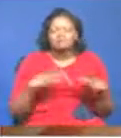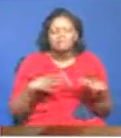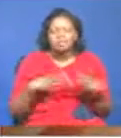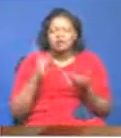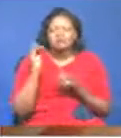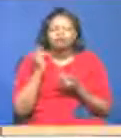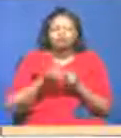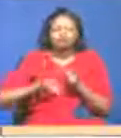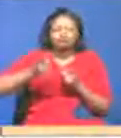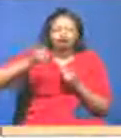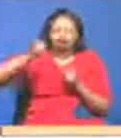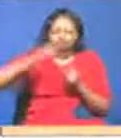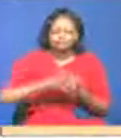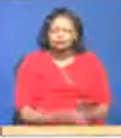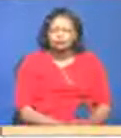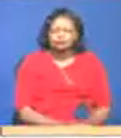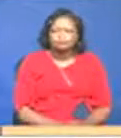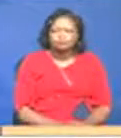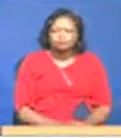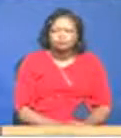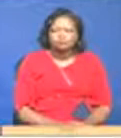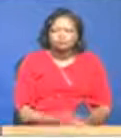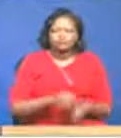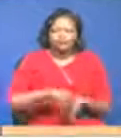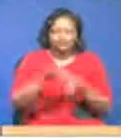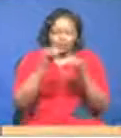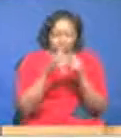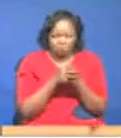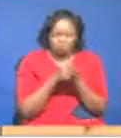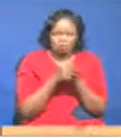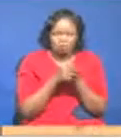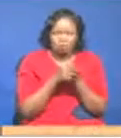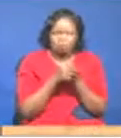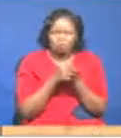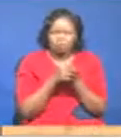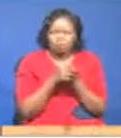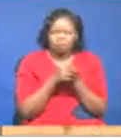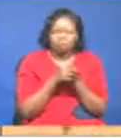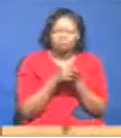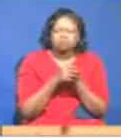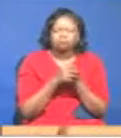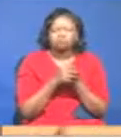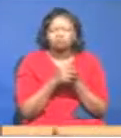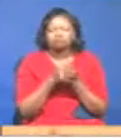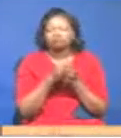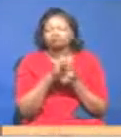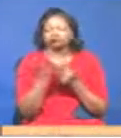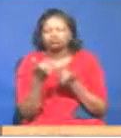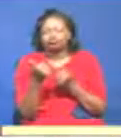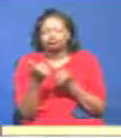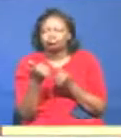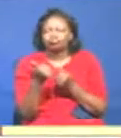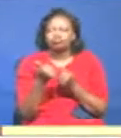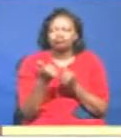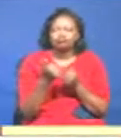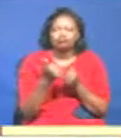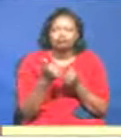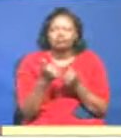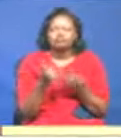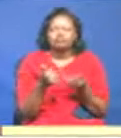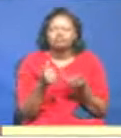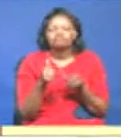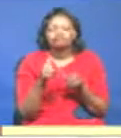kuongezeka. Kulingana na halmashauri ya kitaifa ya kabiliana na ukame nchini, kaunti ya Isiolo ni miongoni mwa kaunti